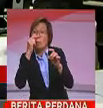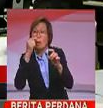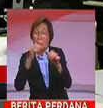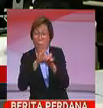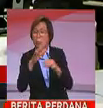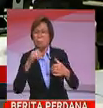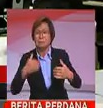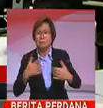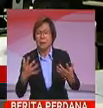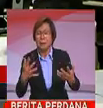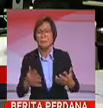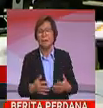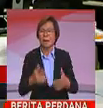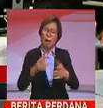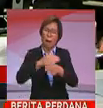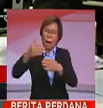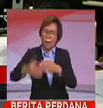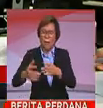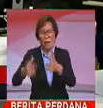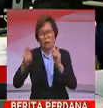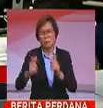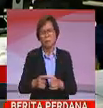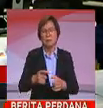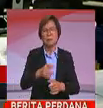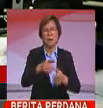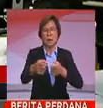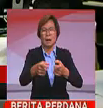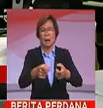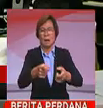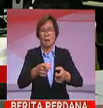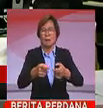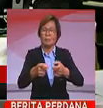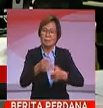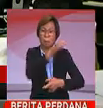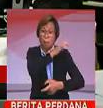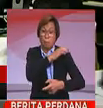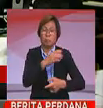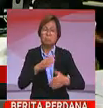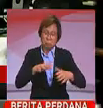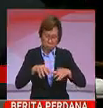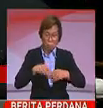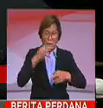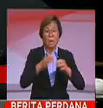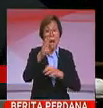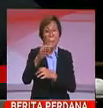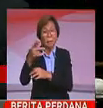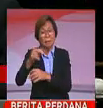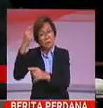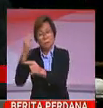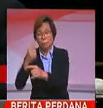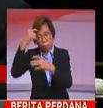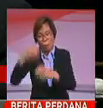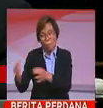boleh, habiskan secepat mungkin. Bagaimanapun, pengendali berusia 62 tahun itu akur andainya MKN tetap dengan